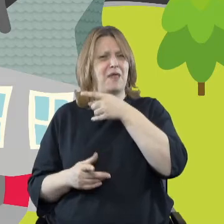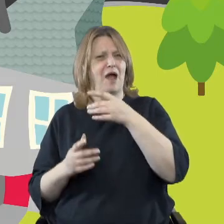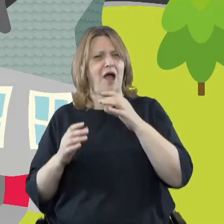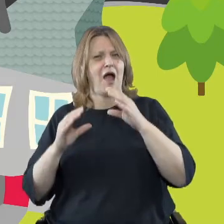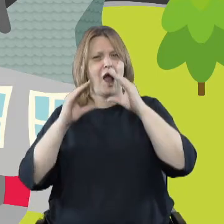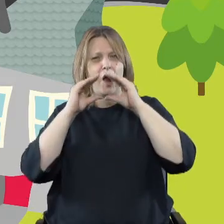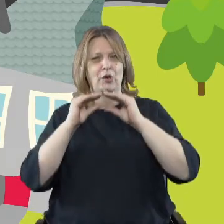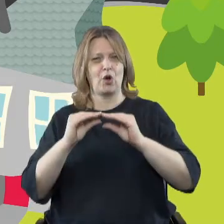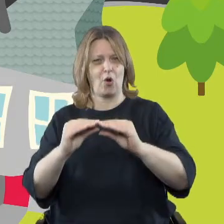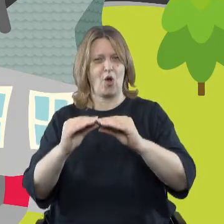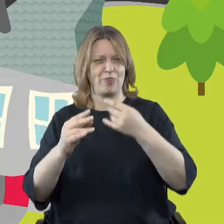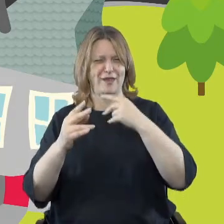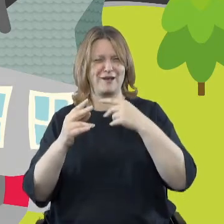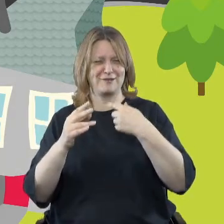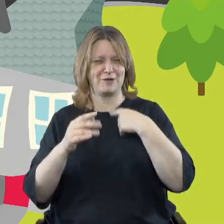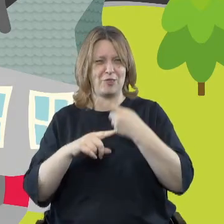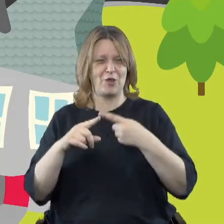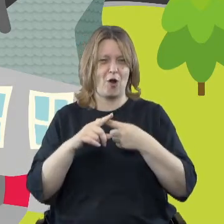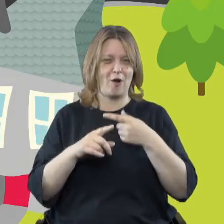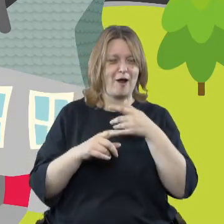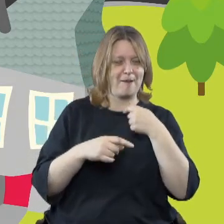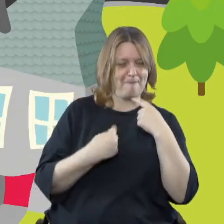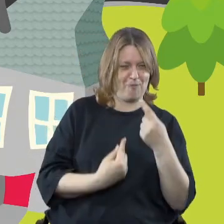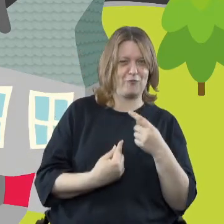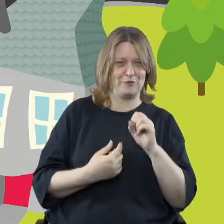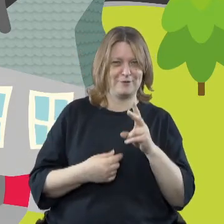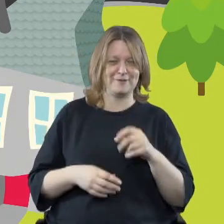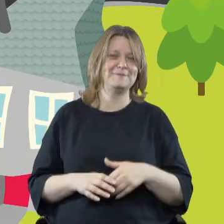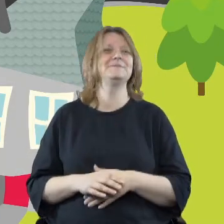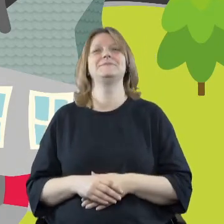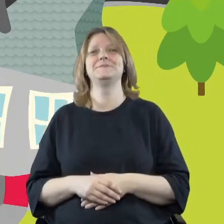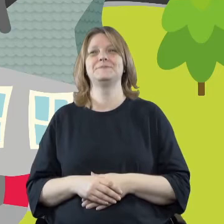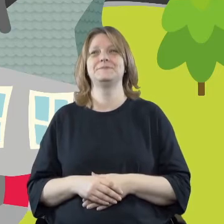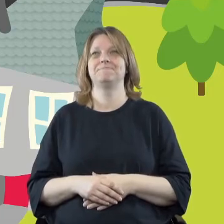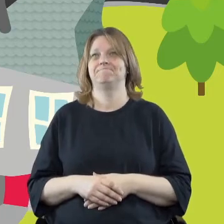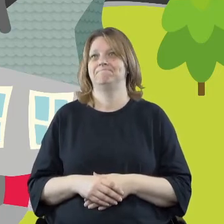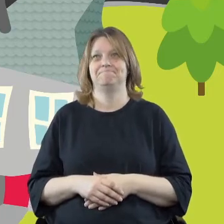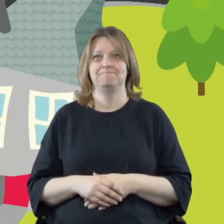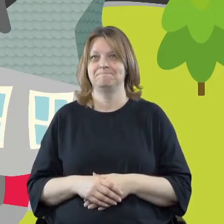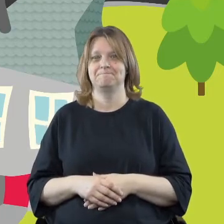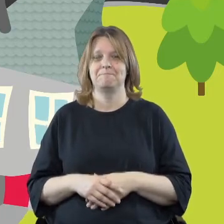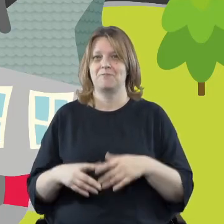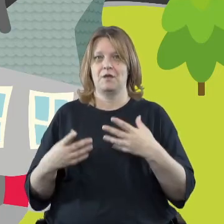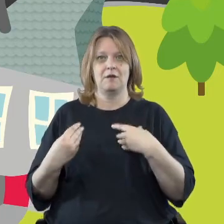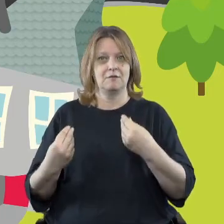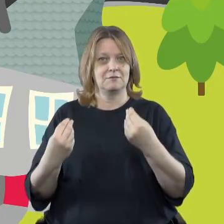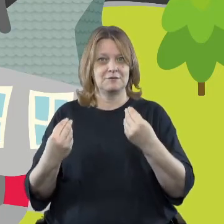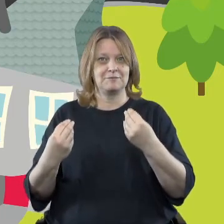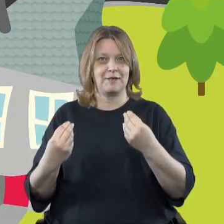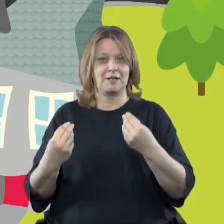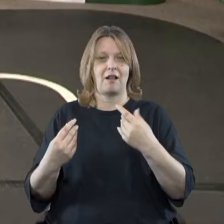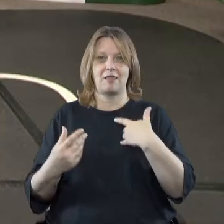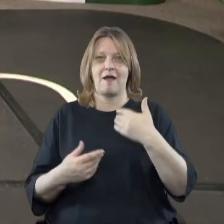wcześniej, jakie absolutnie są odpowiedzi na te pytania? Absolutnie, jesteśmy zachwyceni, że no tak prawidłowo. No to znakomicie, ekstra. Znakomicie. Gratuluję wam